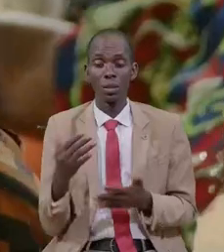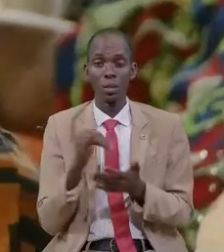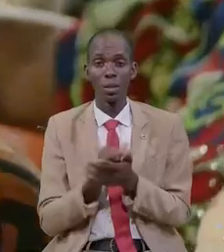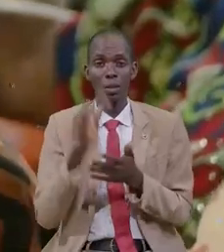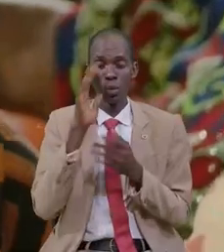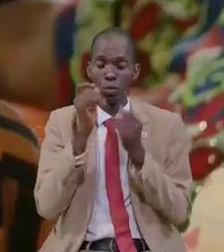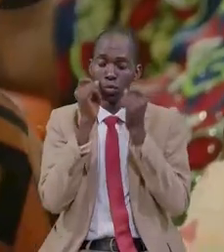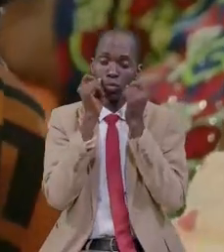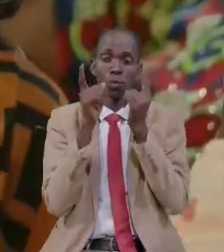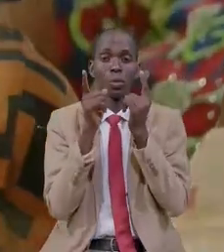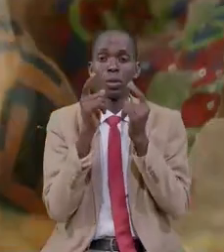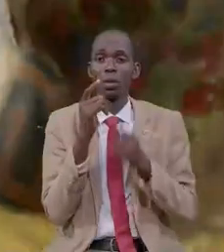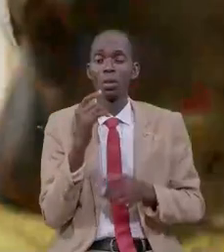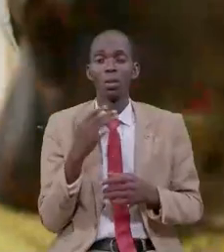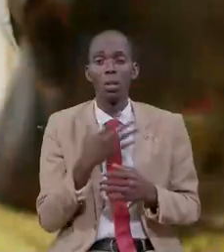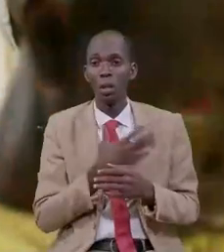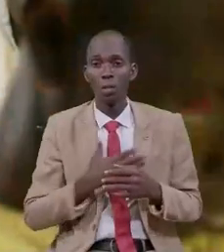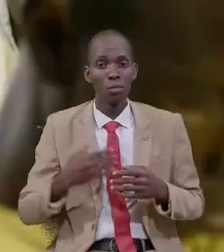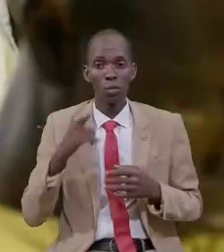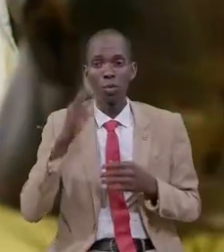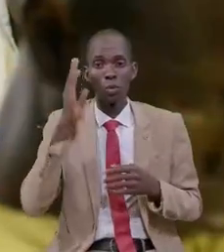Des miracles qui vont te choquer, t'étonner,